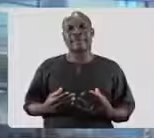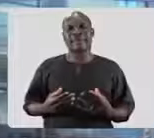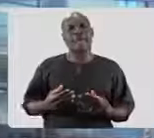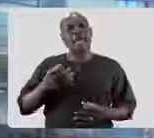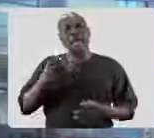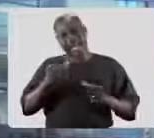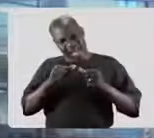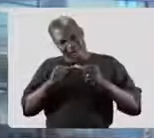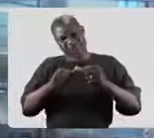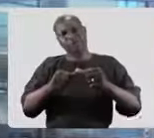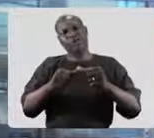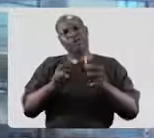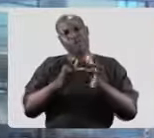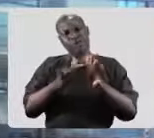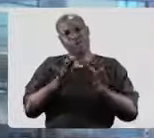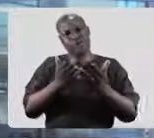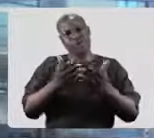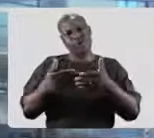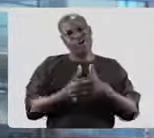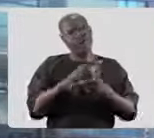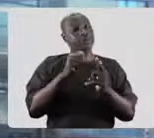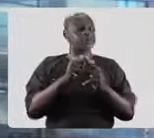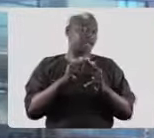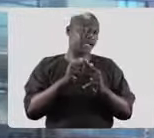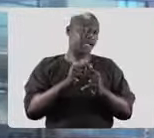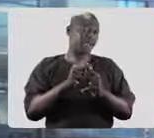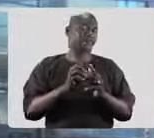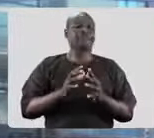sa wo to aso ewo twero kronkron ekwan so wo apam foforo emu a